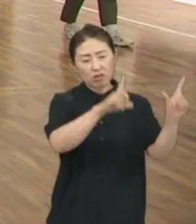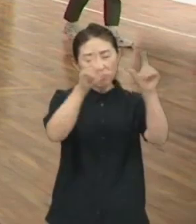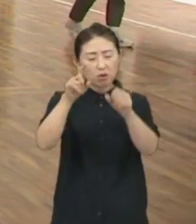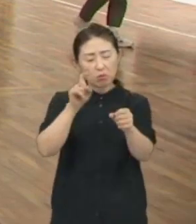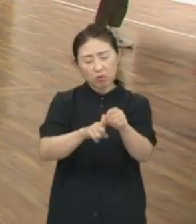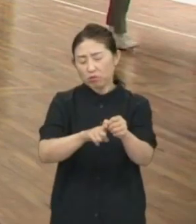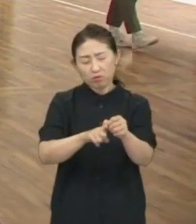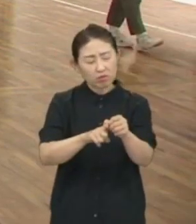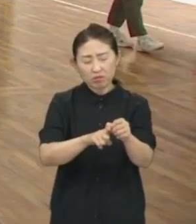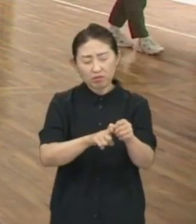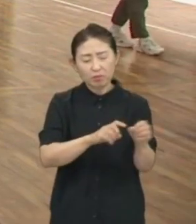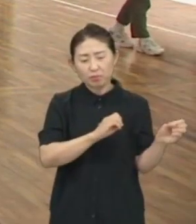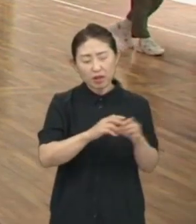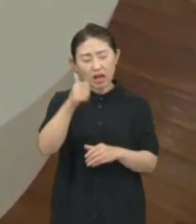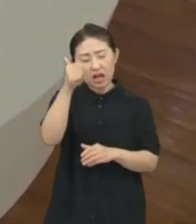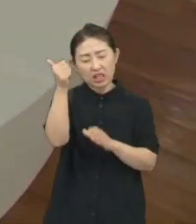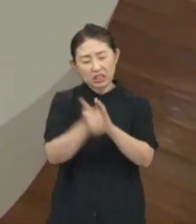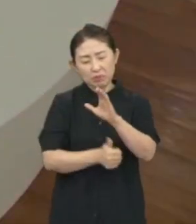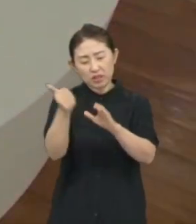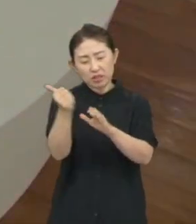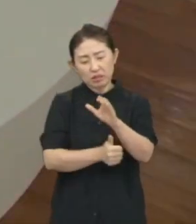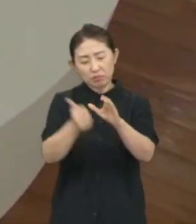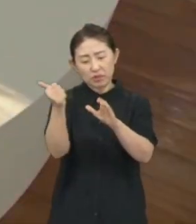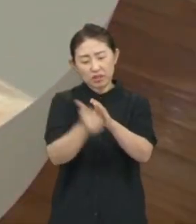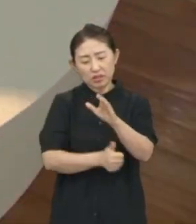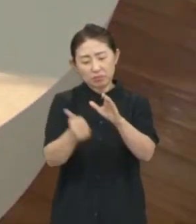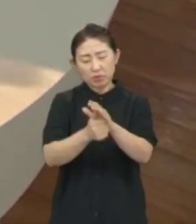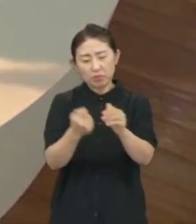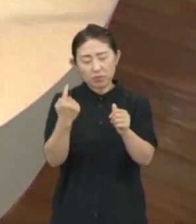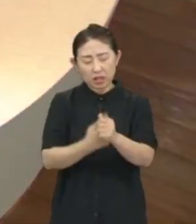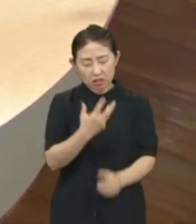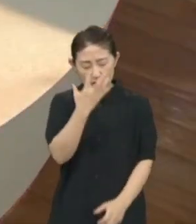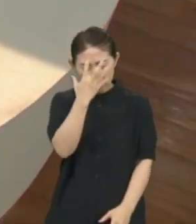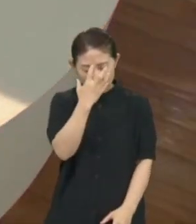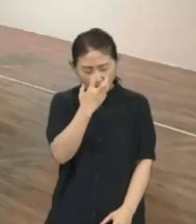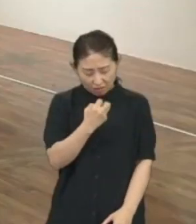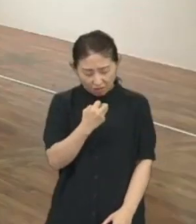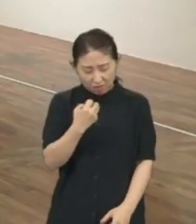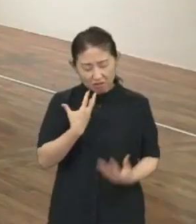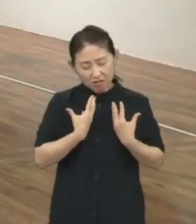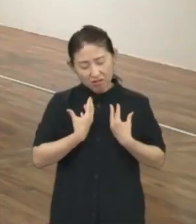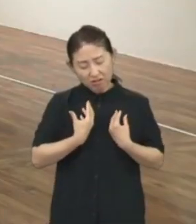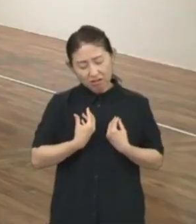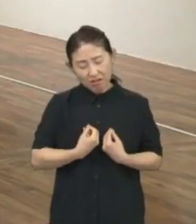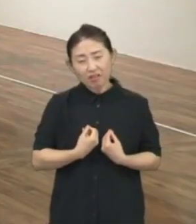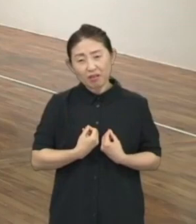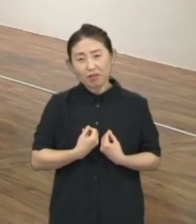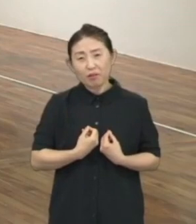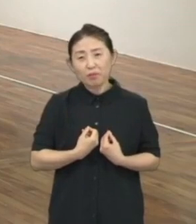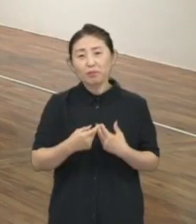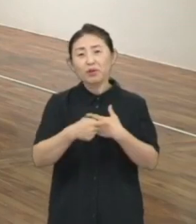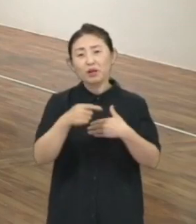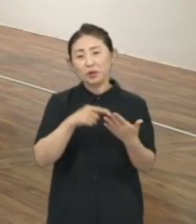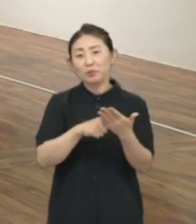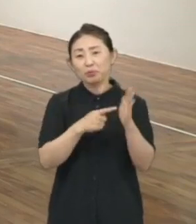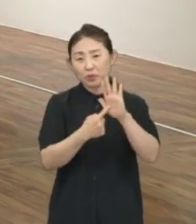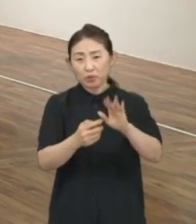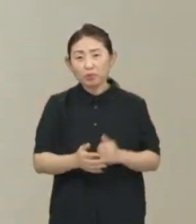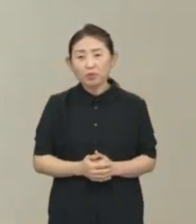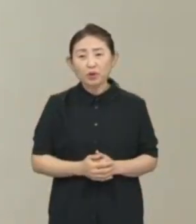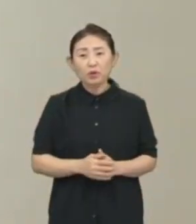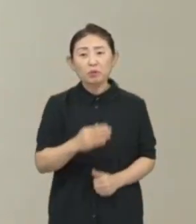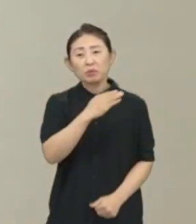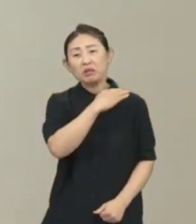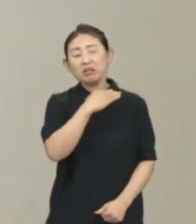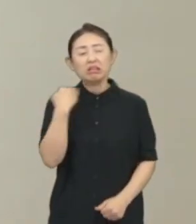애쓰며 실패의 늪에서 거듭되는 상실과 혼란을 표현한 작품들입니다. 목이 잘린 사람이